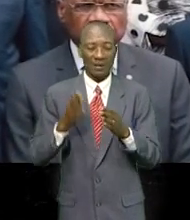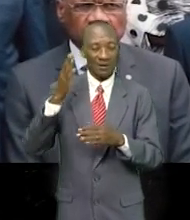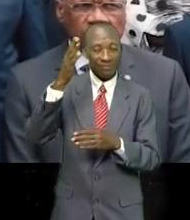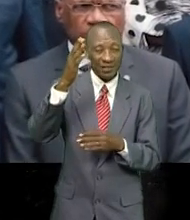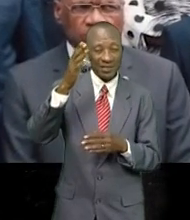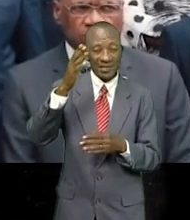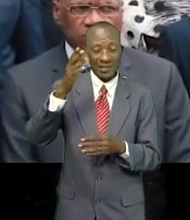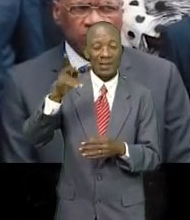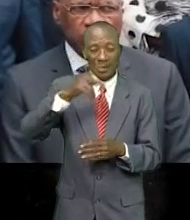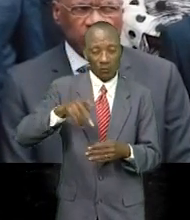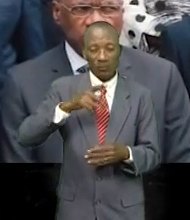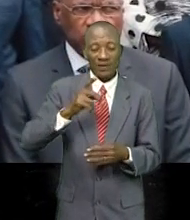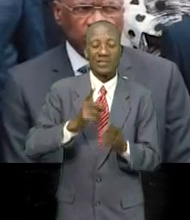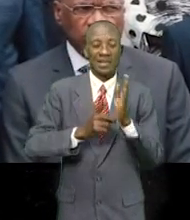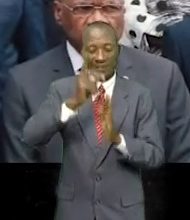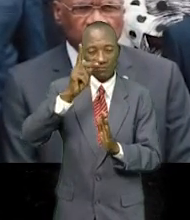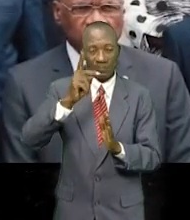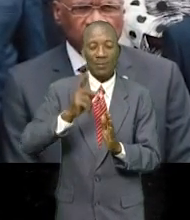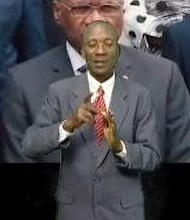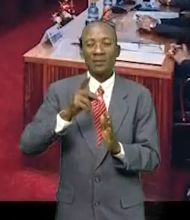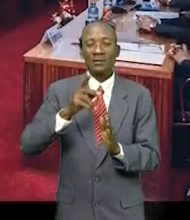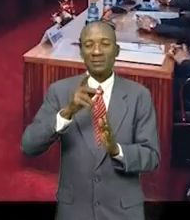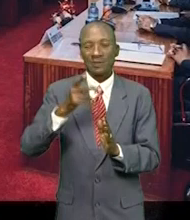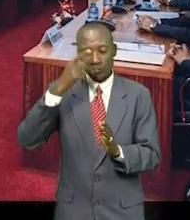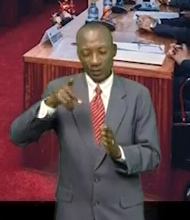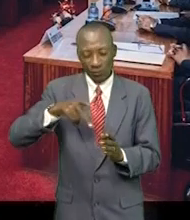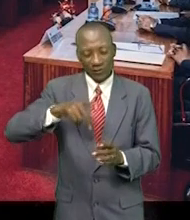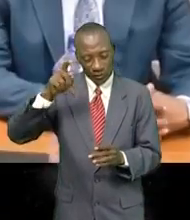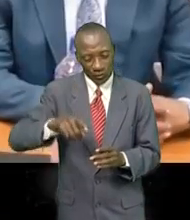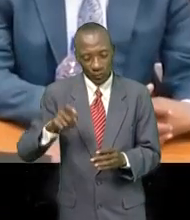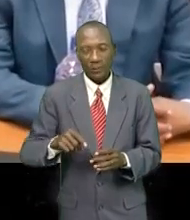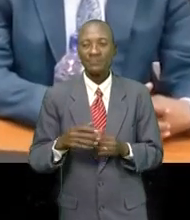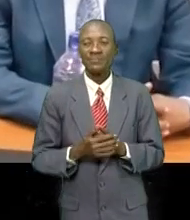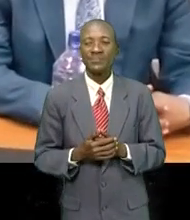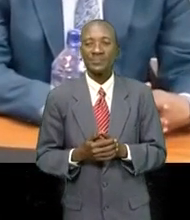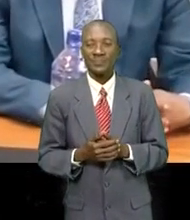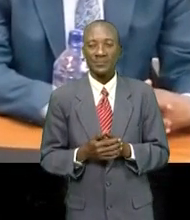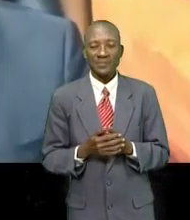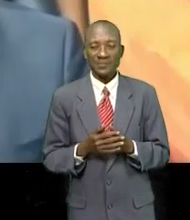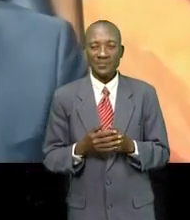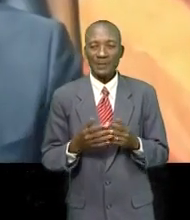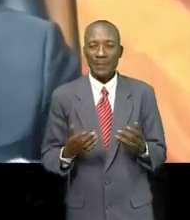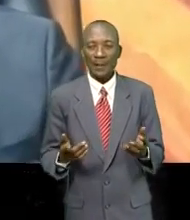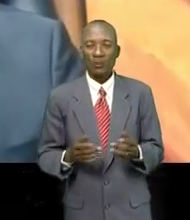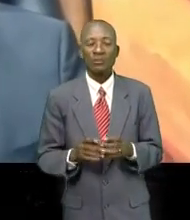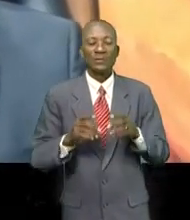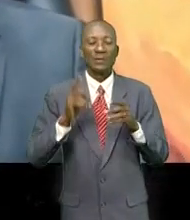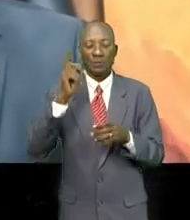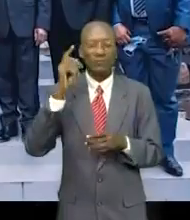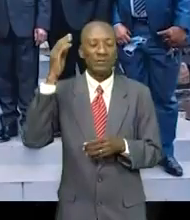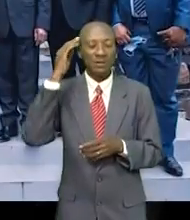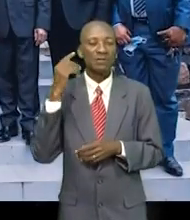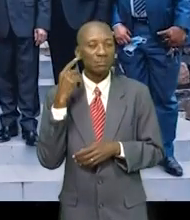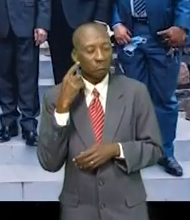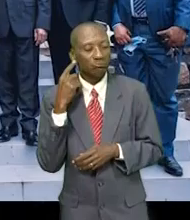dépend, le développement de la province en dépend aussi. Ces élus du peuple se sont dit satisfaits de l'oreille attentive qu'il leur a tendue